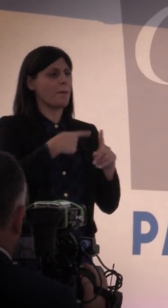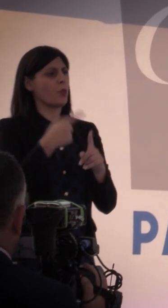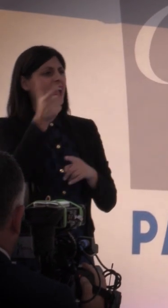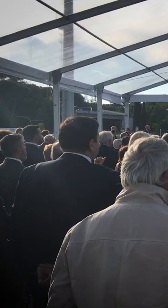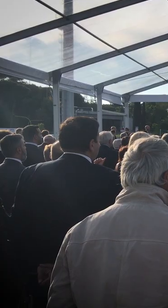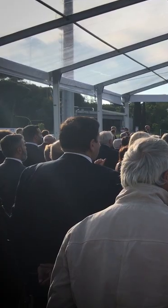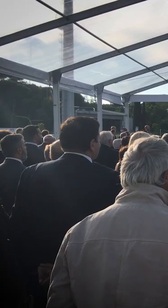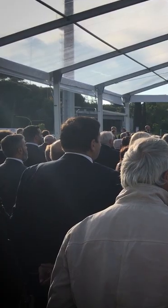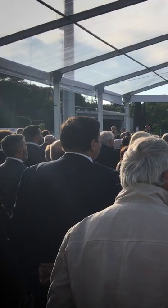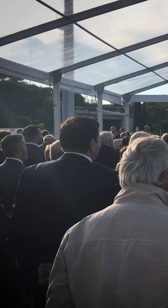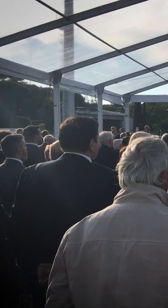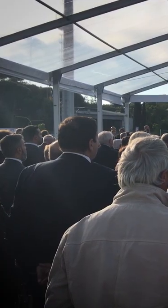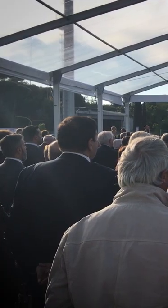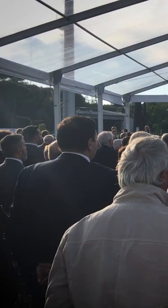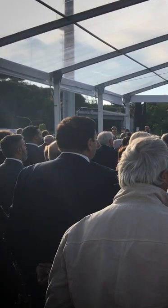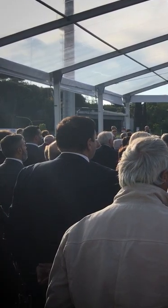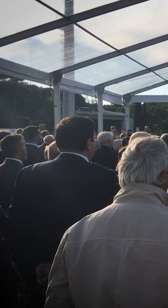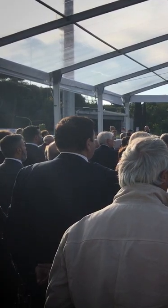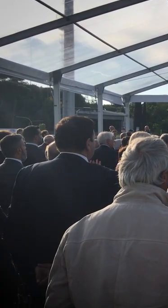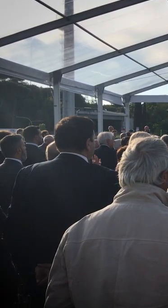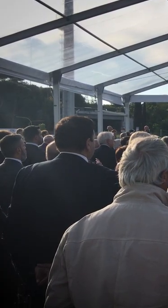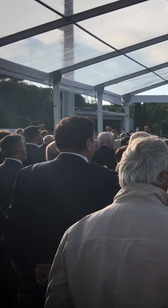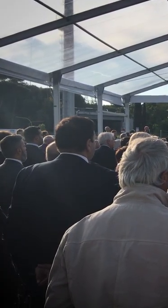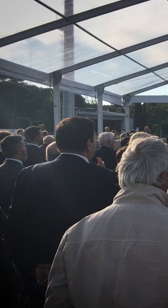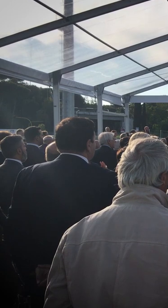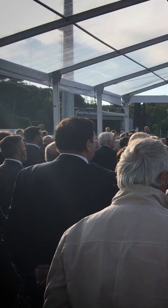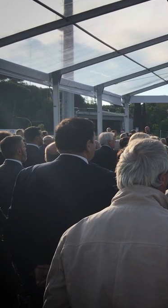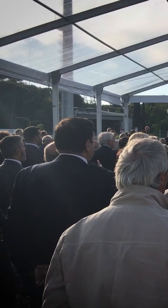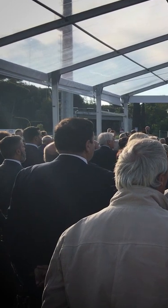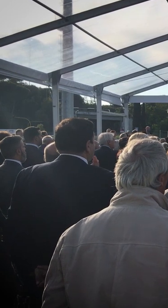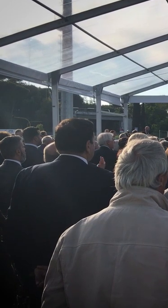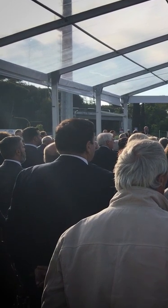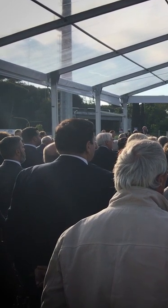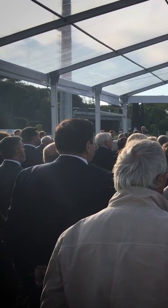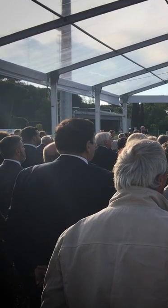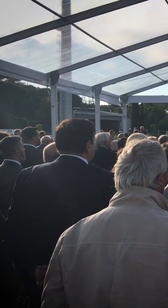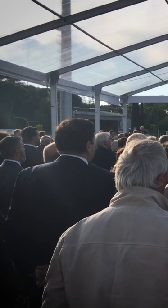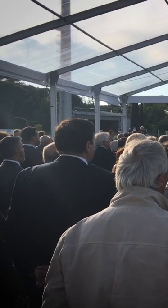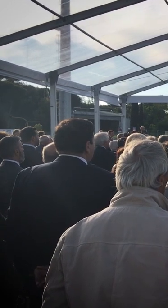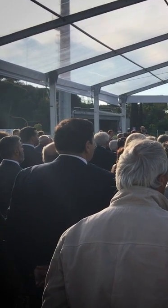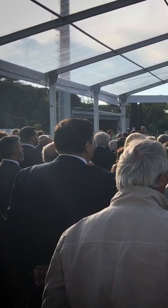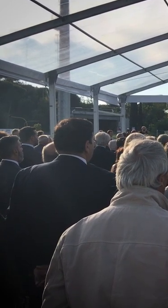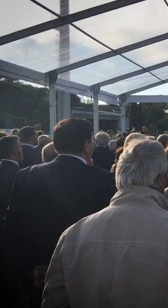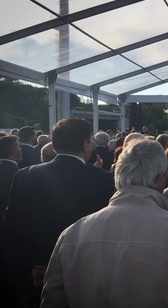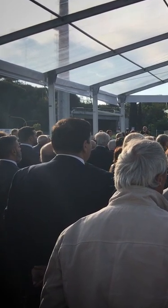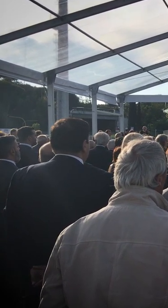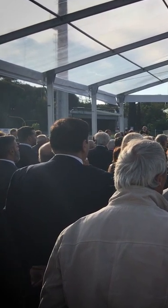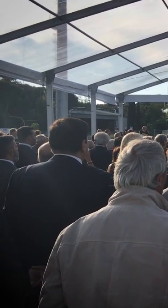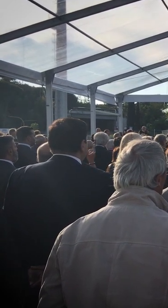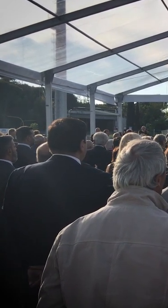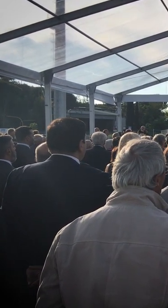primeggiare lo sport insegna a superare le barriere insegna il valore del sacrificio insegna che con la